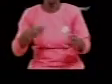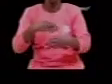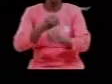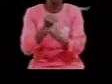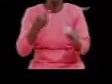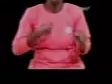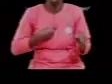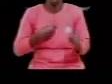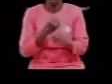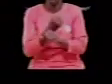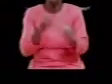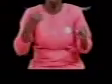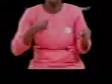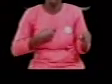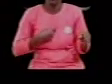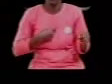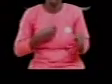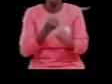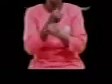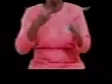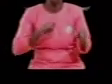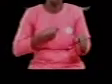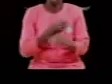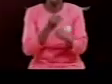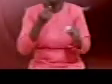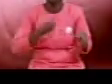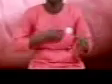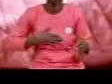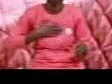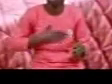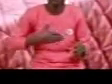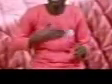انقذوني نزلوا الحبل انقذوني